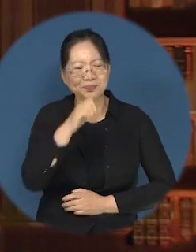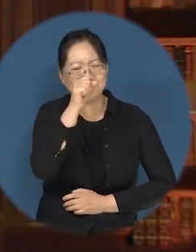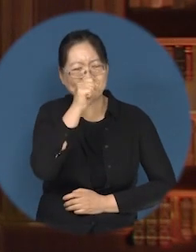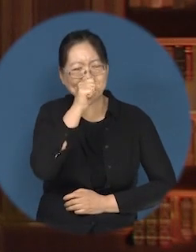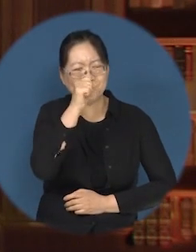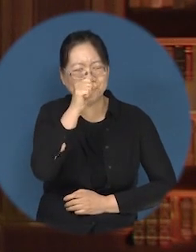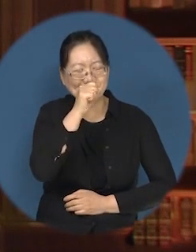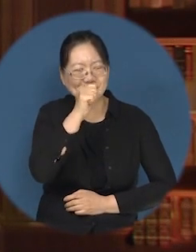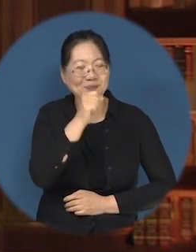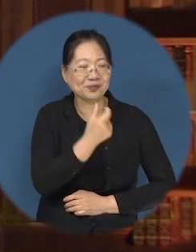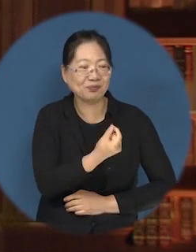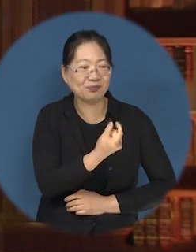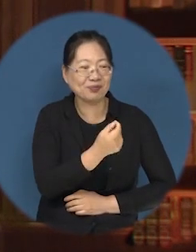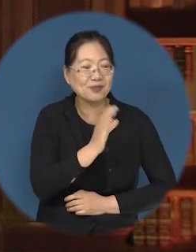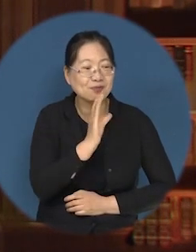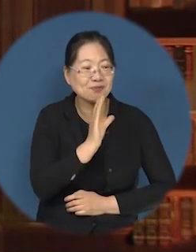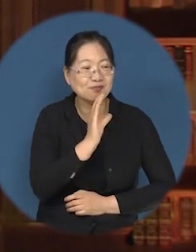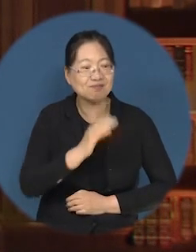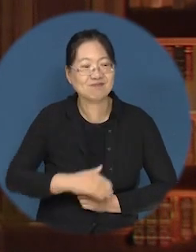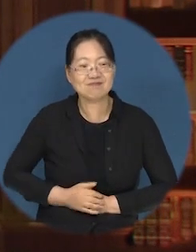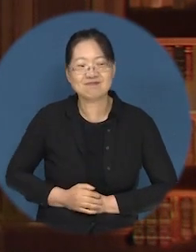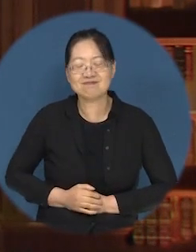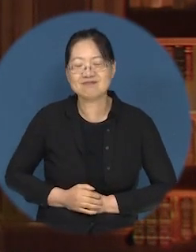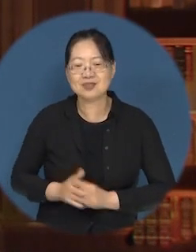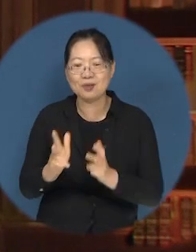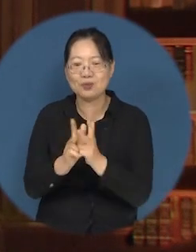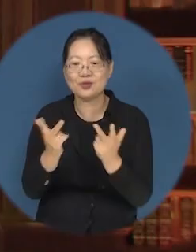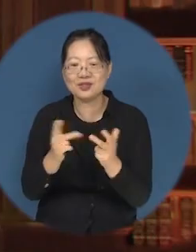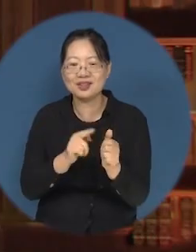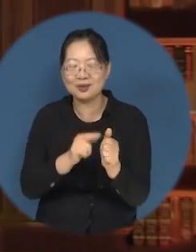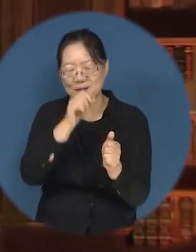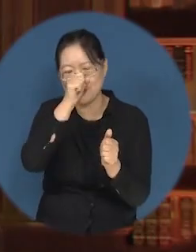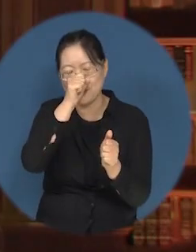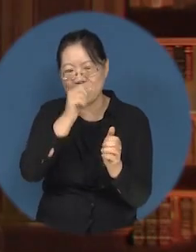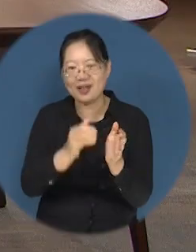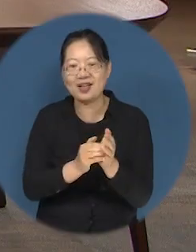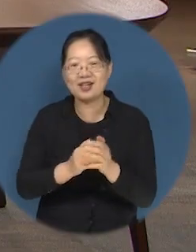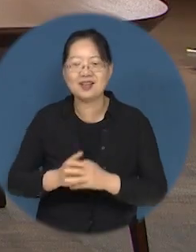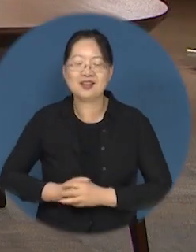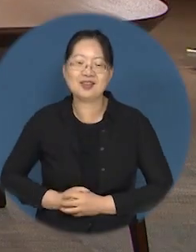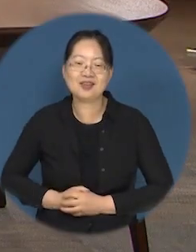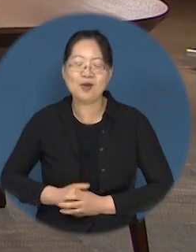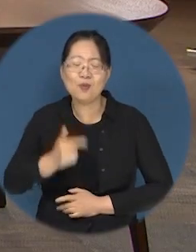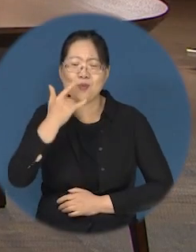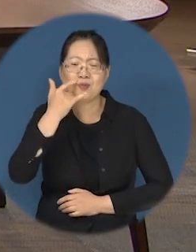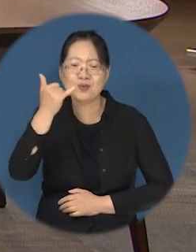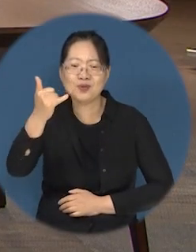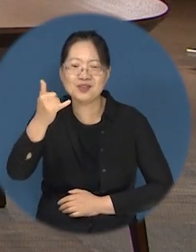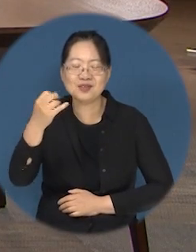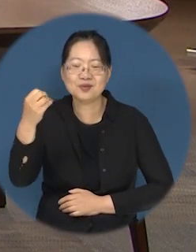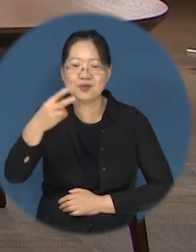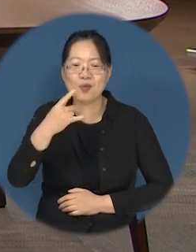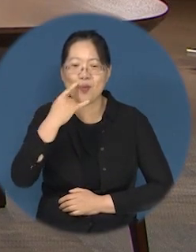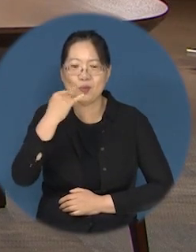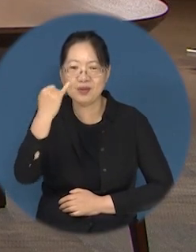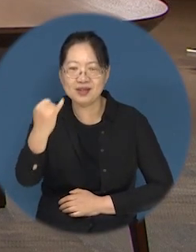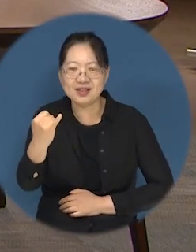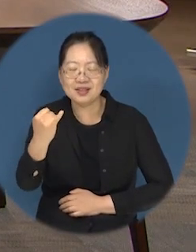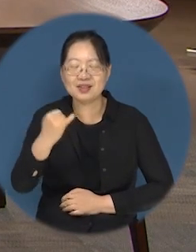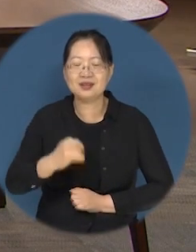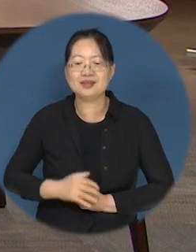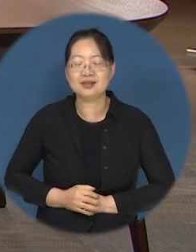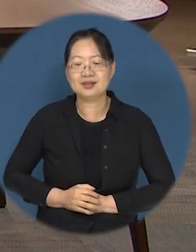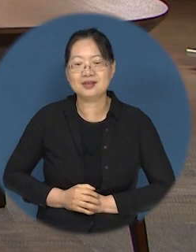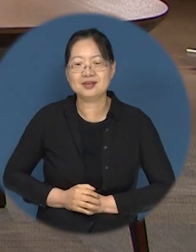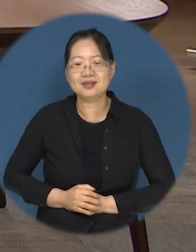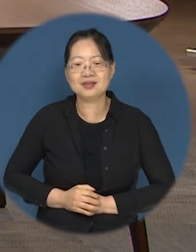같아요. 아무래도 이제 뭐 본인들도 좋아하고 그다음에 이제 부모님 그렇죠. 특히 이제 어머님들